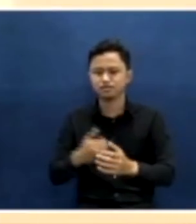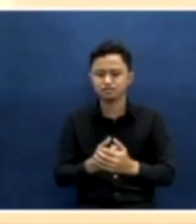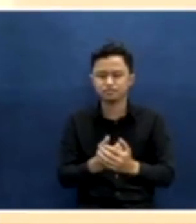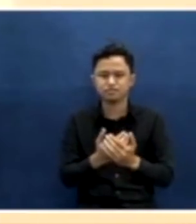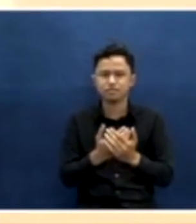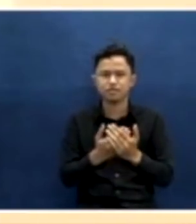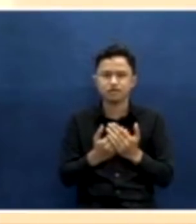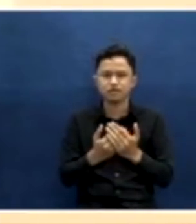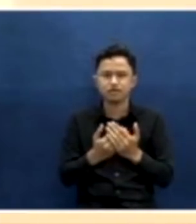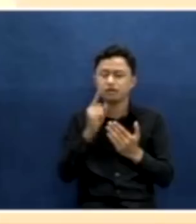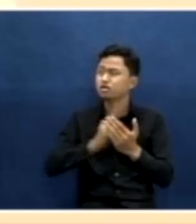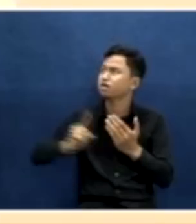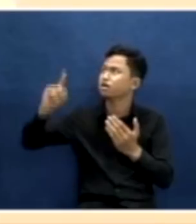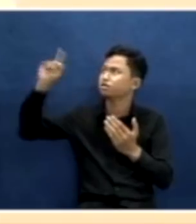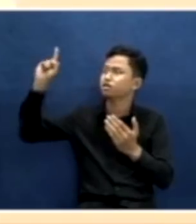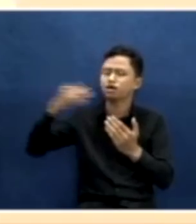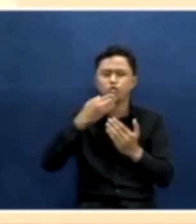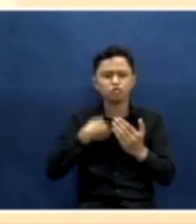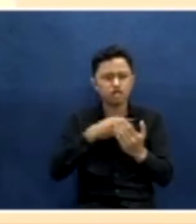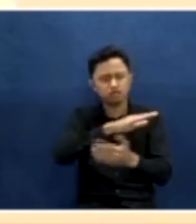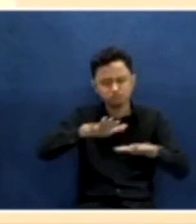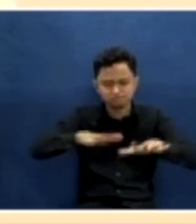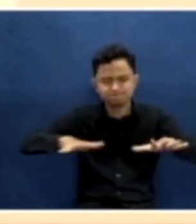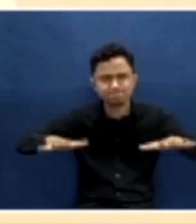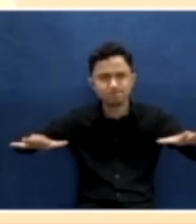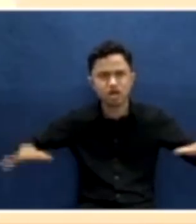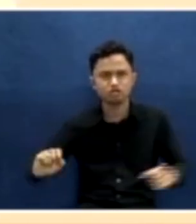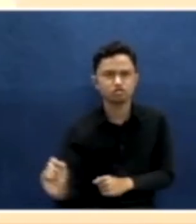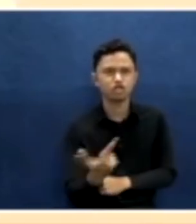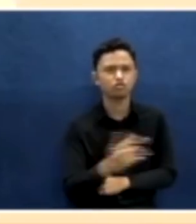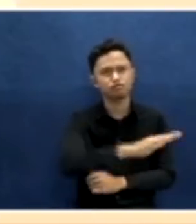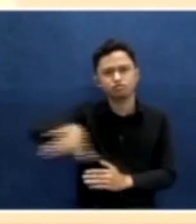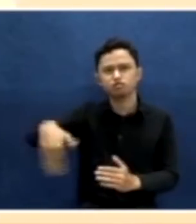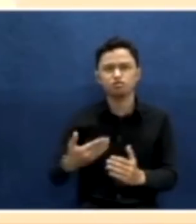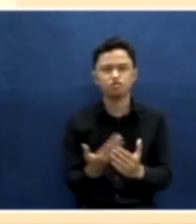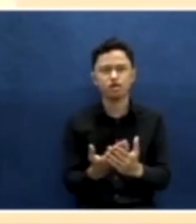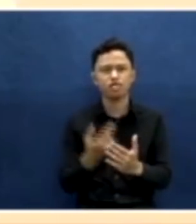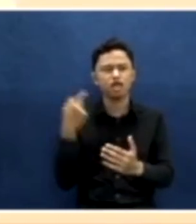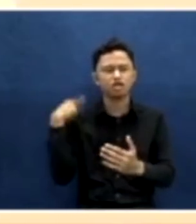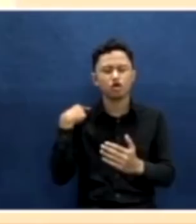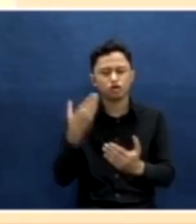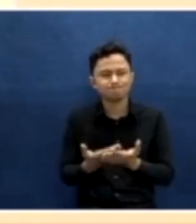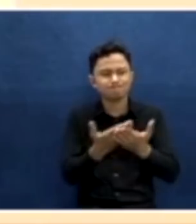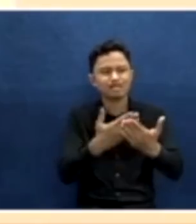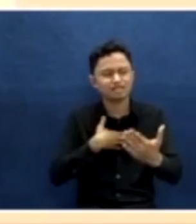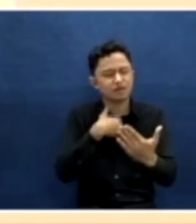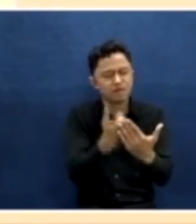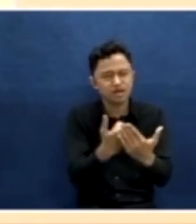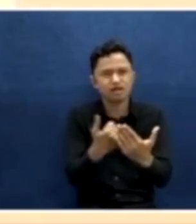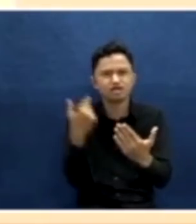Engkaulah yang menguasai seluruh urusan kehidupan kami dan kehidupan mereka Ya Allah berikanlah kebaikan untuk mereka